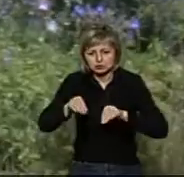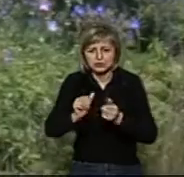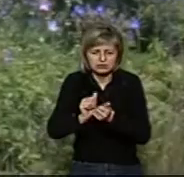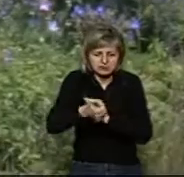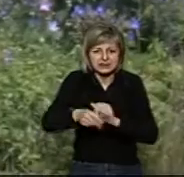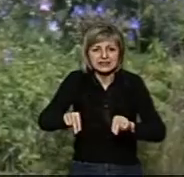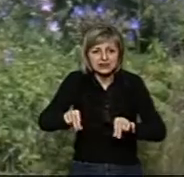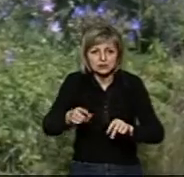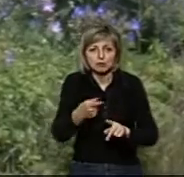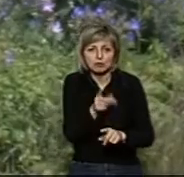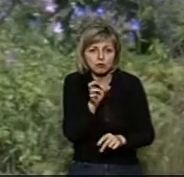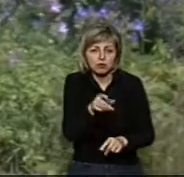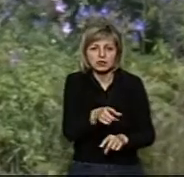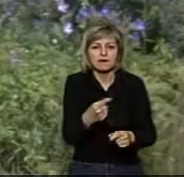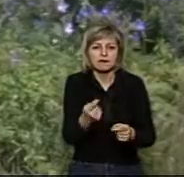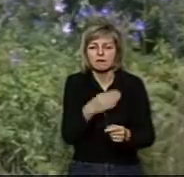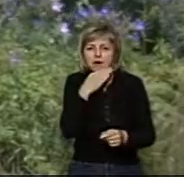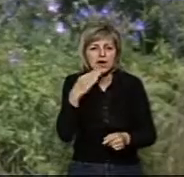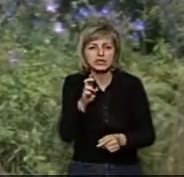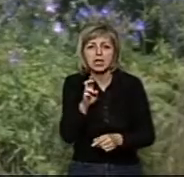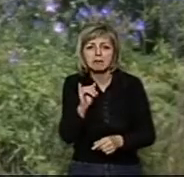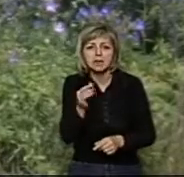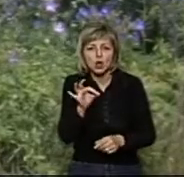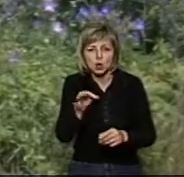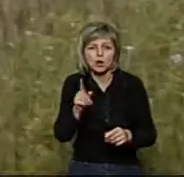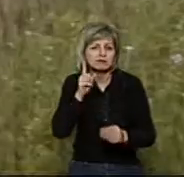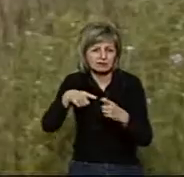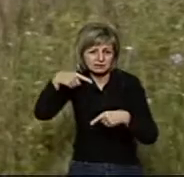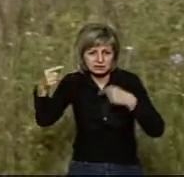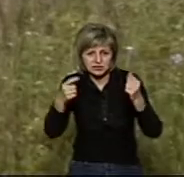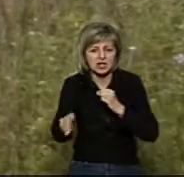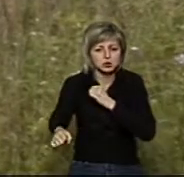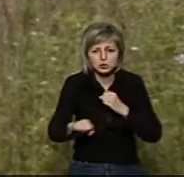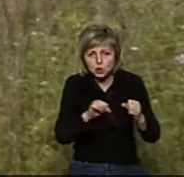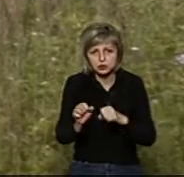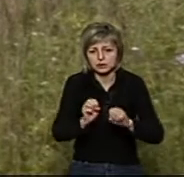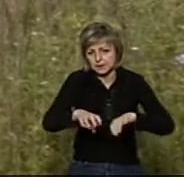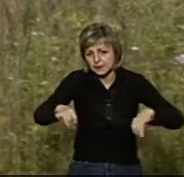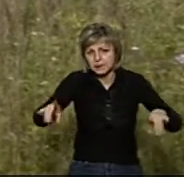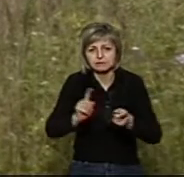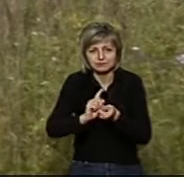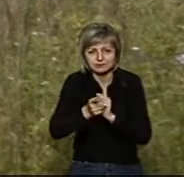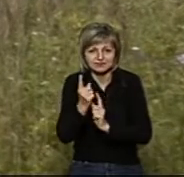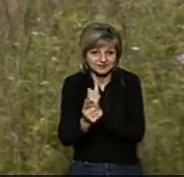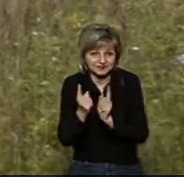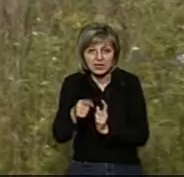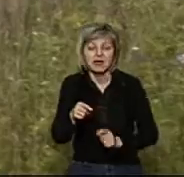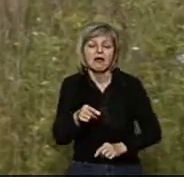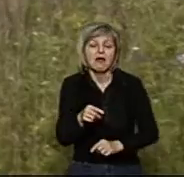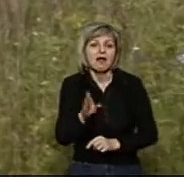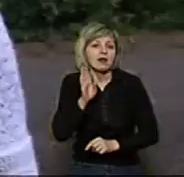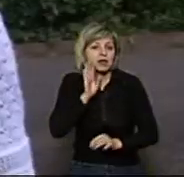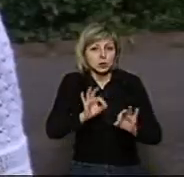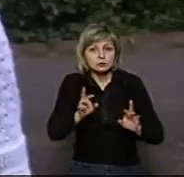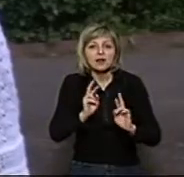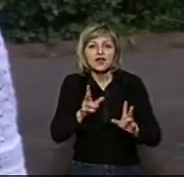тобто за рахунок високої біомаси білкової скошувати, вивозувати на поля і використовувати в якості сидератів. Оксана Пузняк